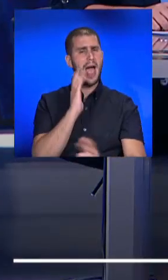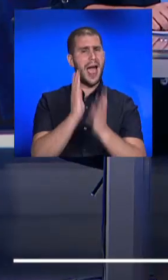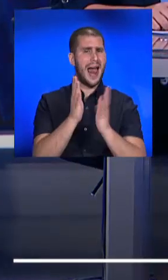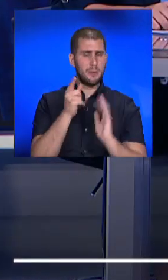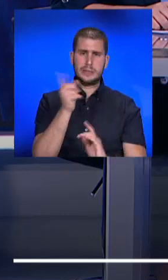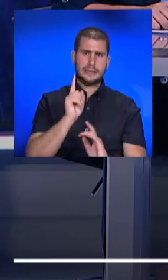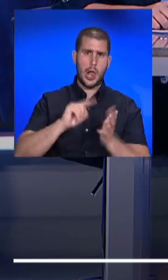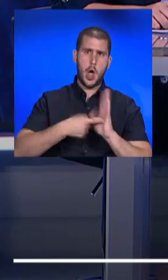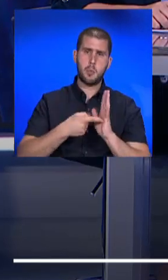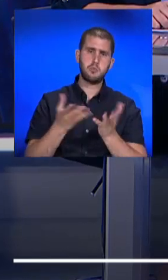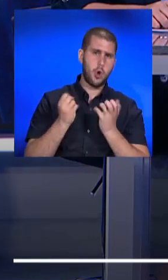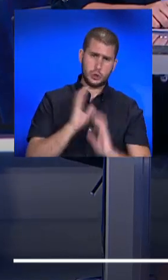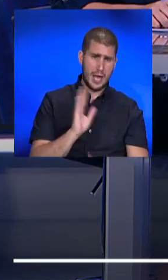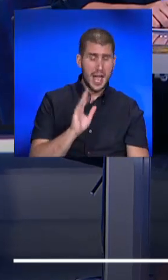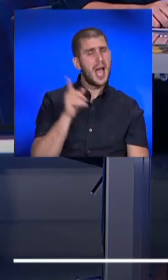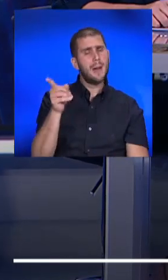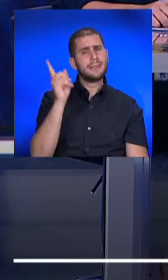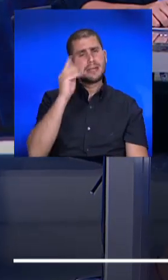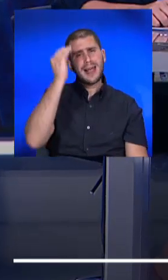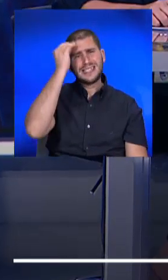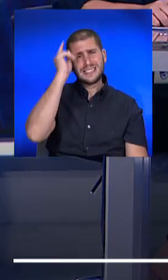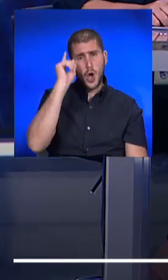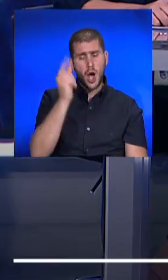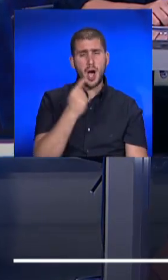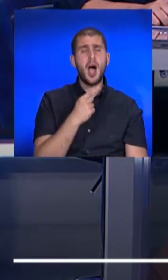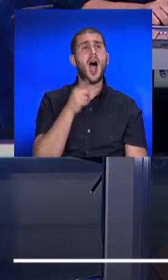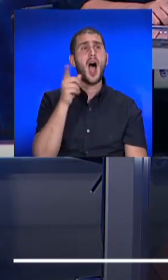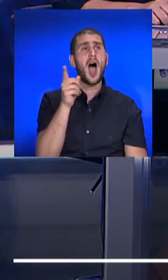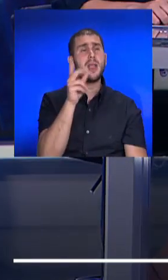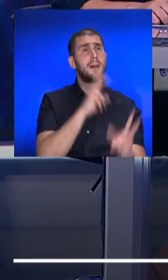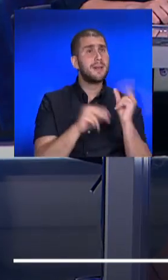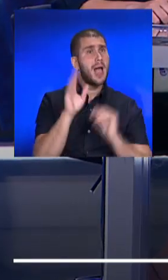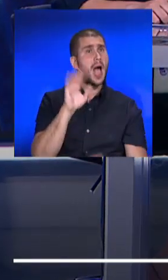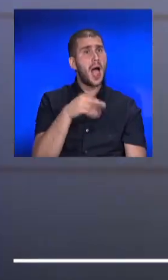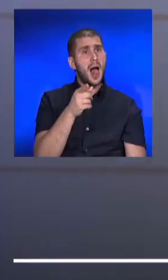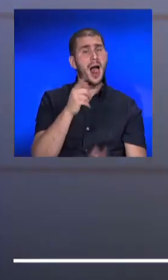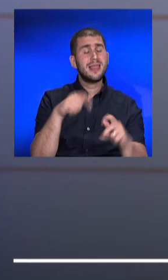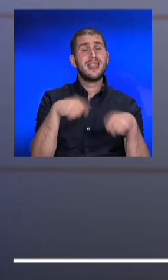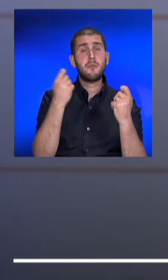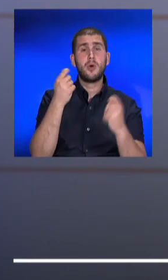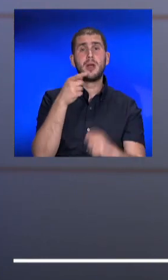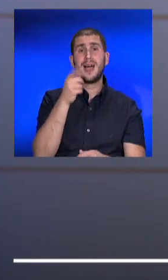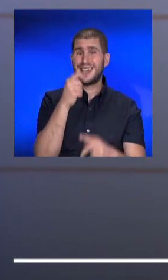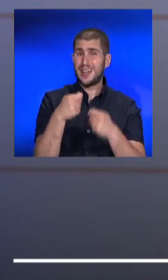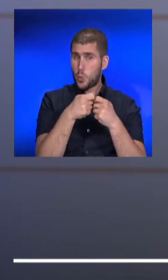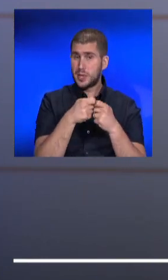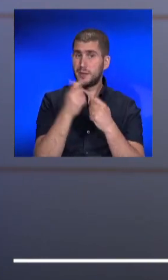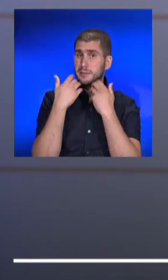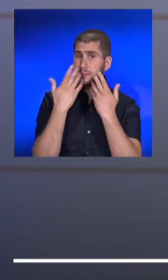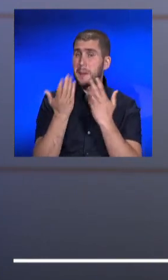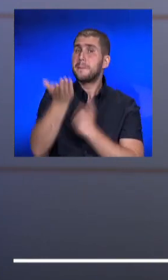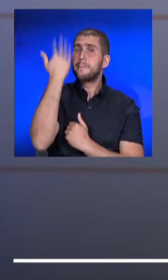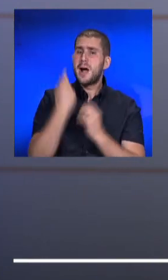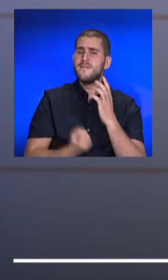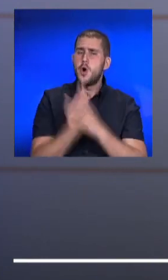מה שמושך אותם, וצריך לזכור את זה. אני לא ממש... את מדברת על התרבות הארגונית ומסבירה מאיפה